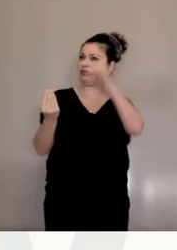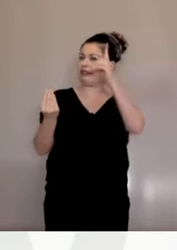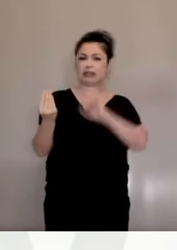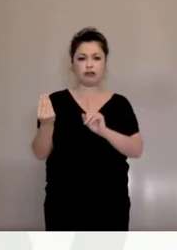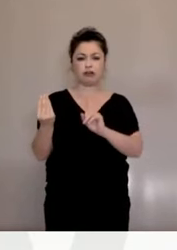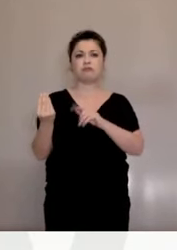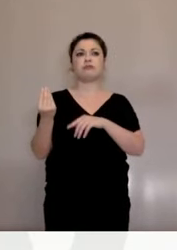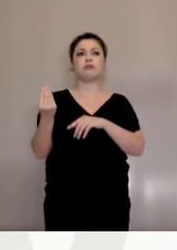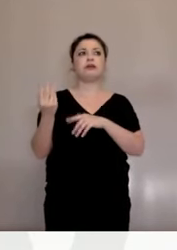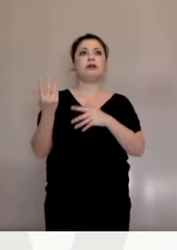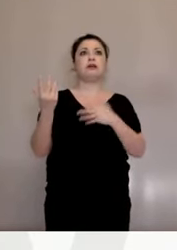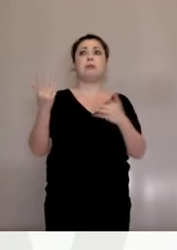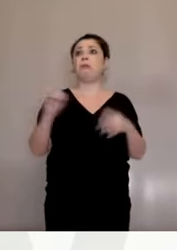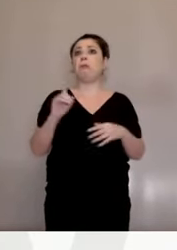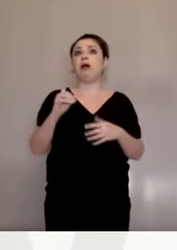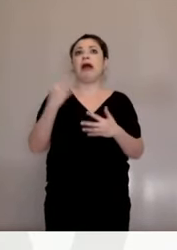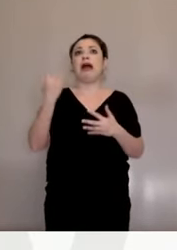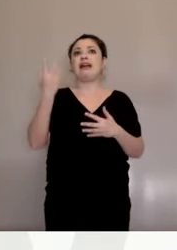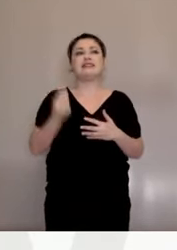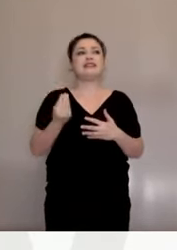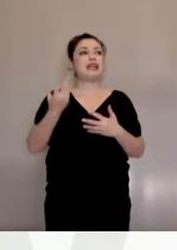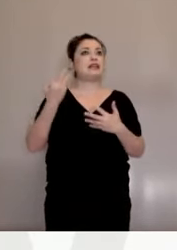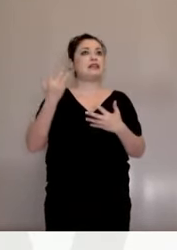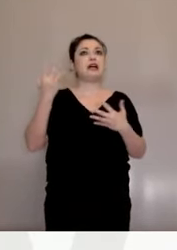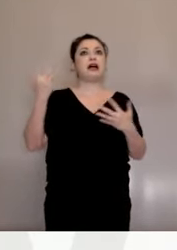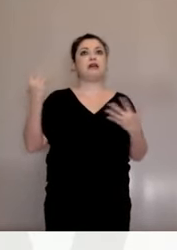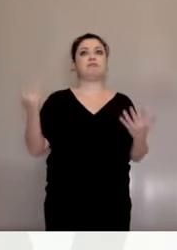neanche di un Dio, neanche